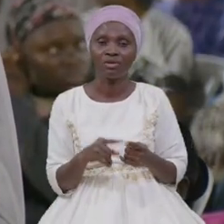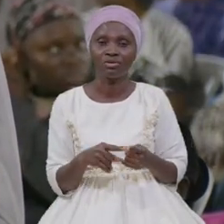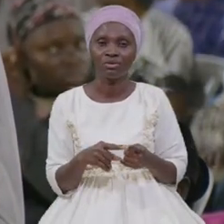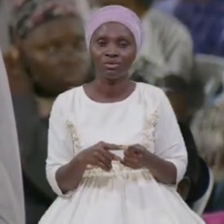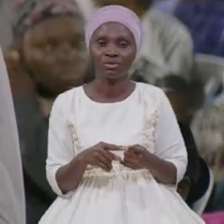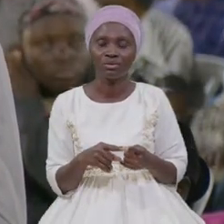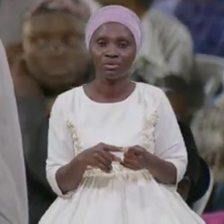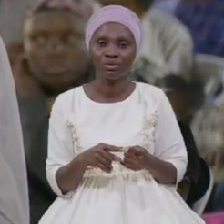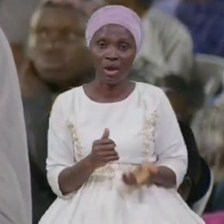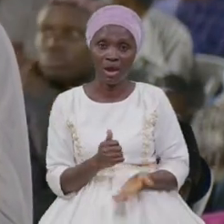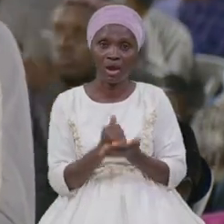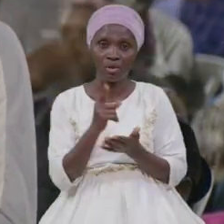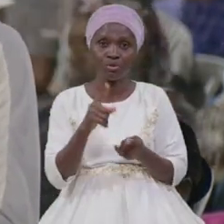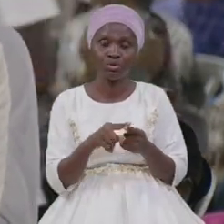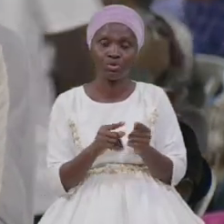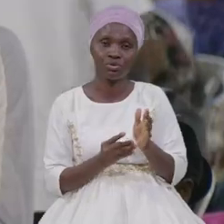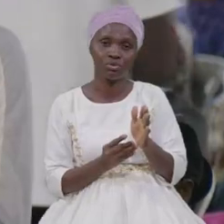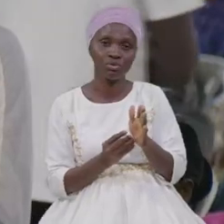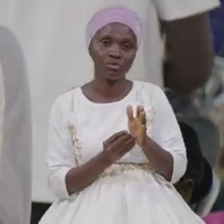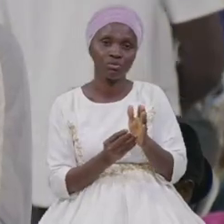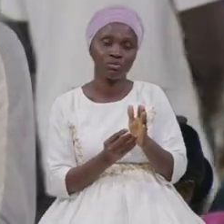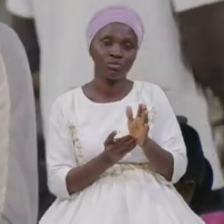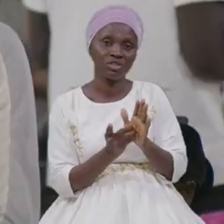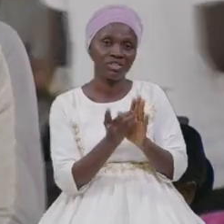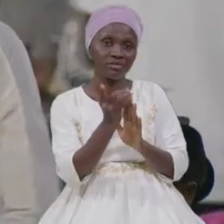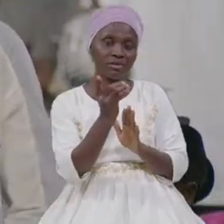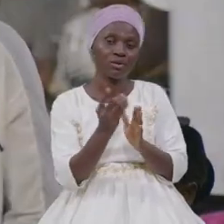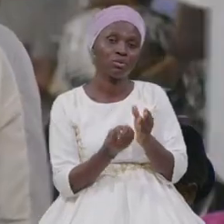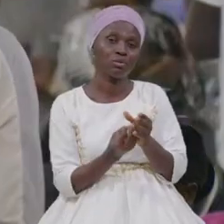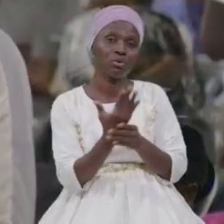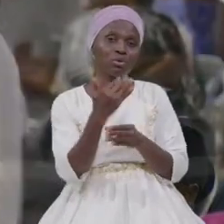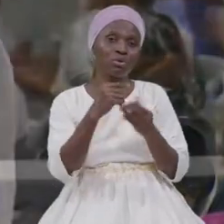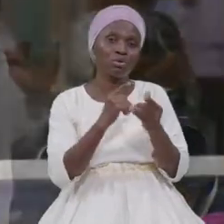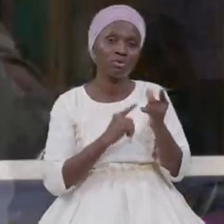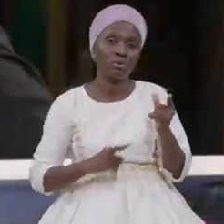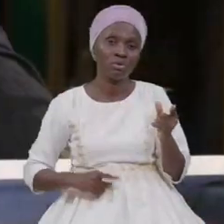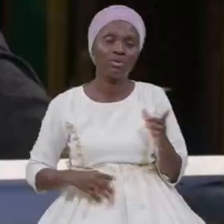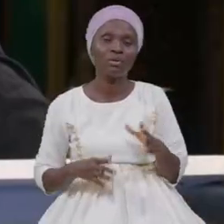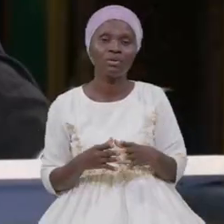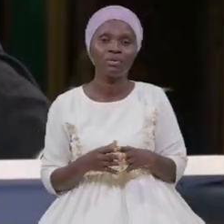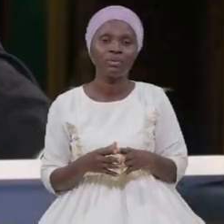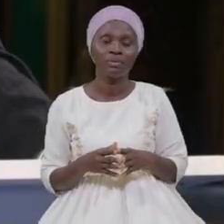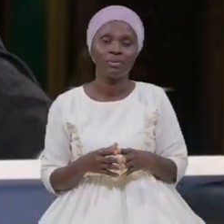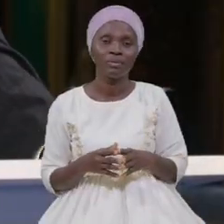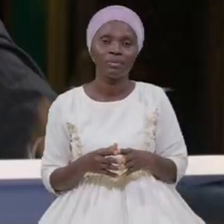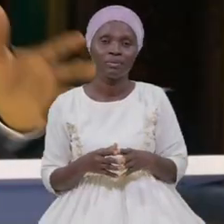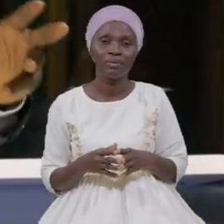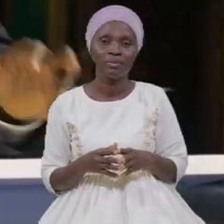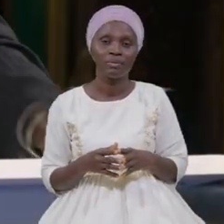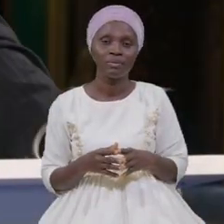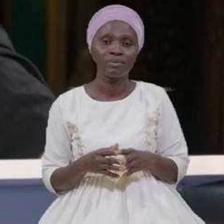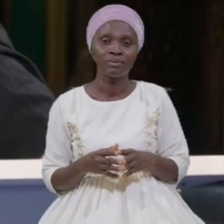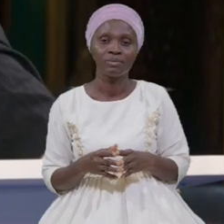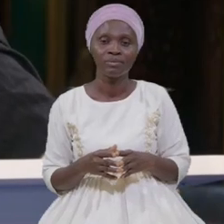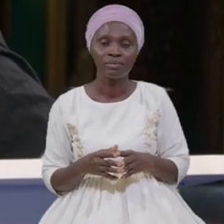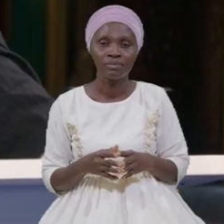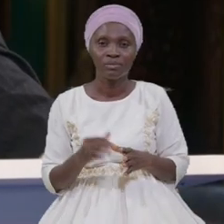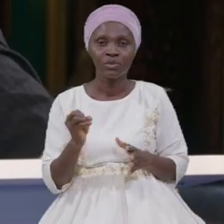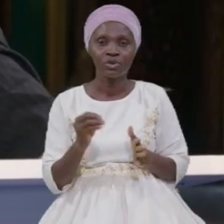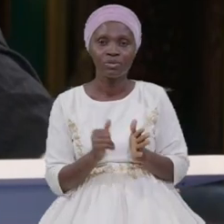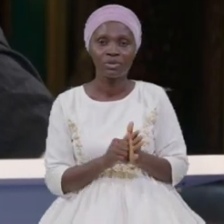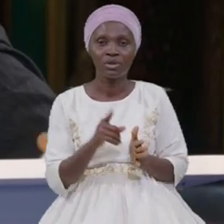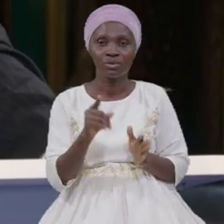à développer votre nouvelle foi, votre vie en Christ. Et pour le discipola,